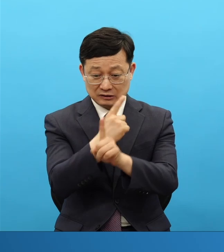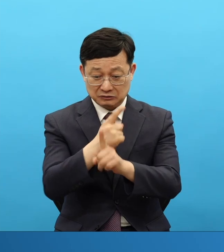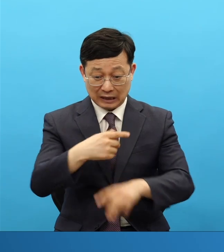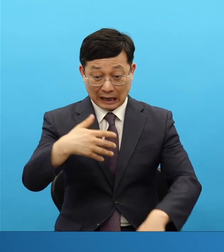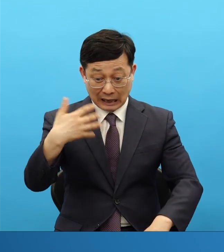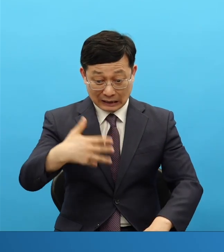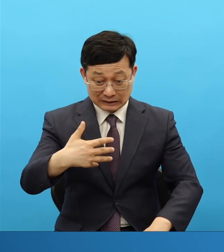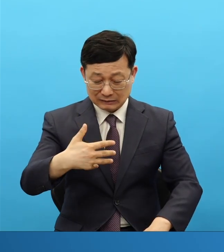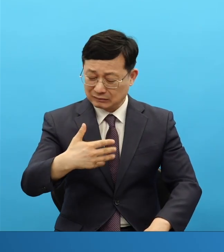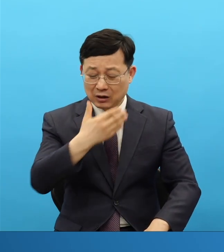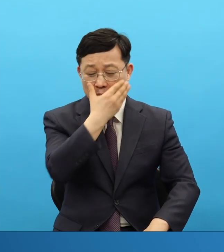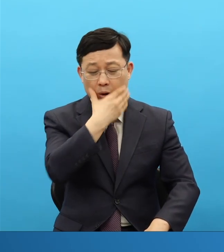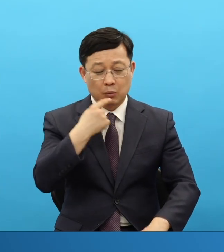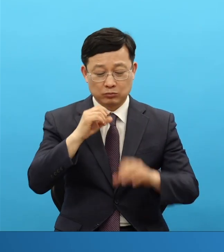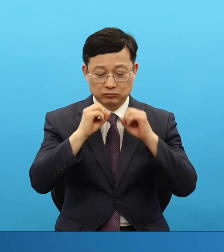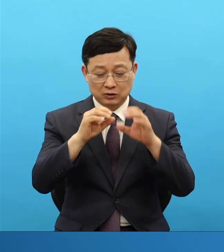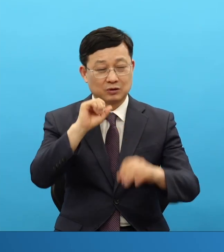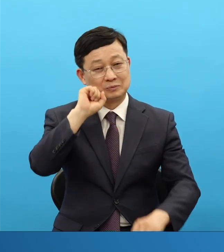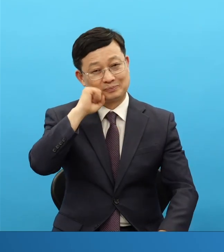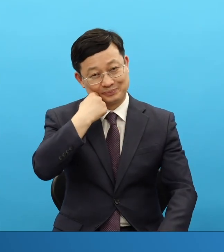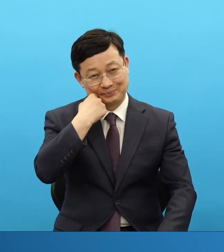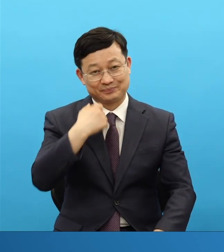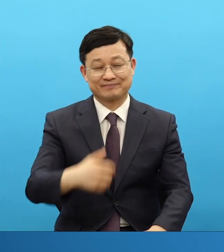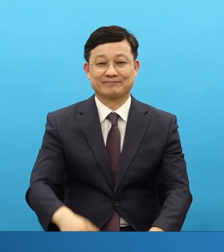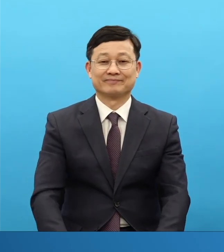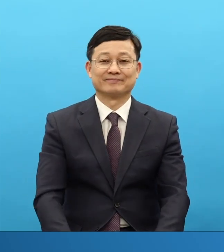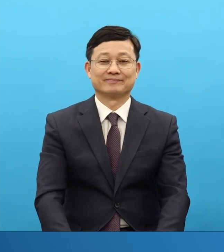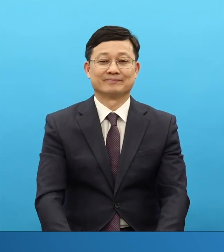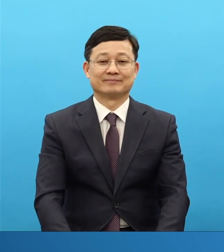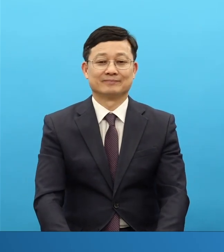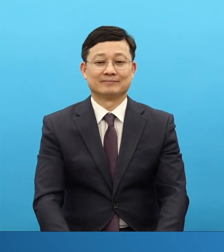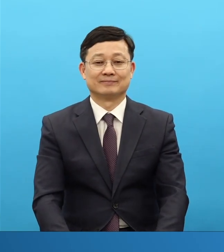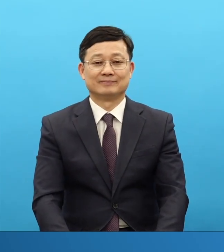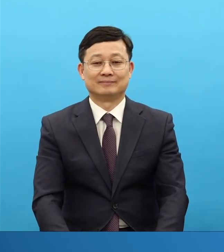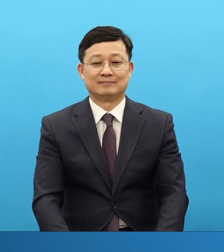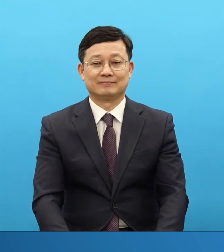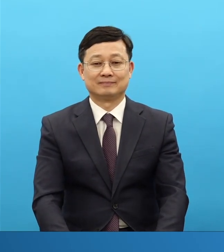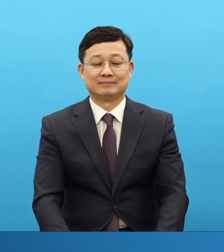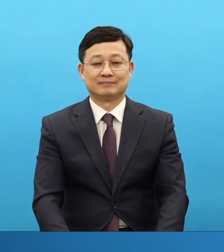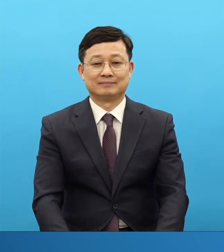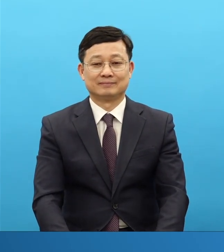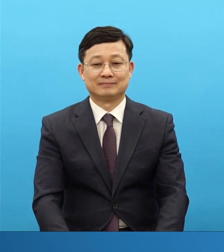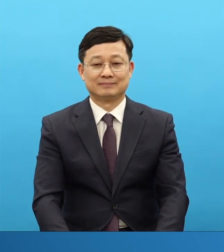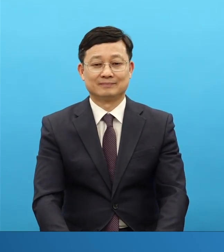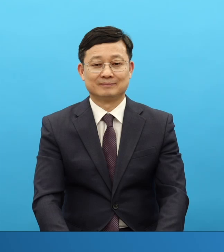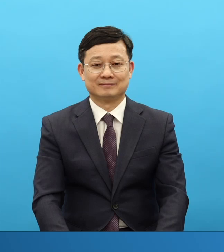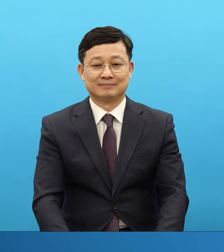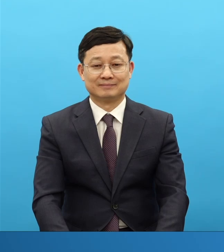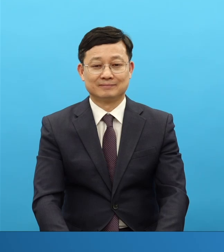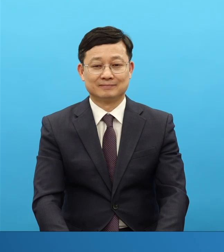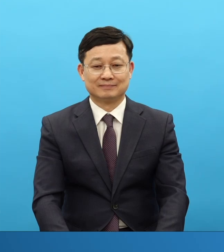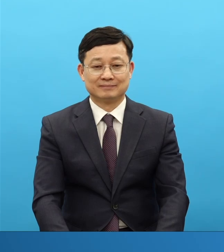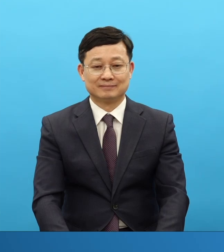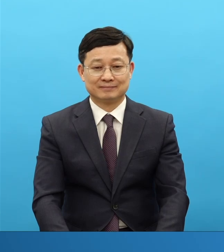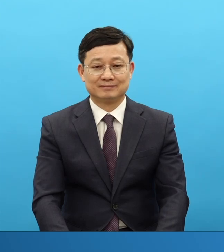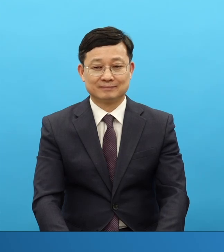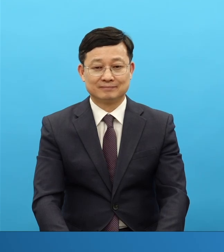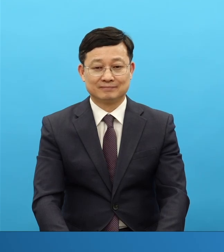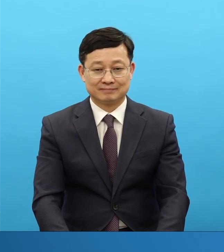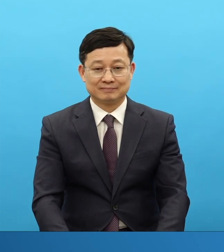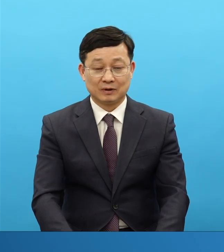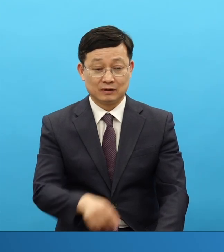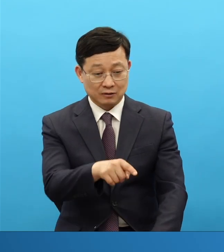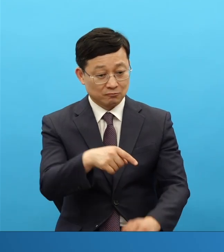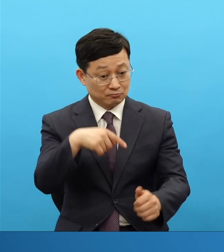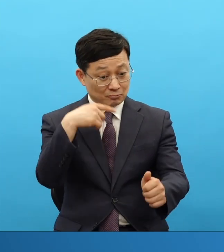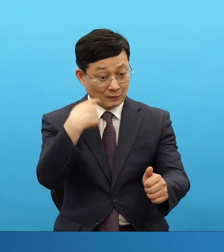이상 복음화 못합니다. And without healing the TCKs and the 5,000 tribes, we can't have evangelization. 어떤 면에서 이거 알려주면 쉽게 역사에